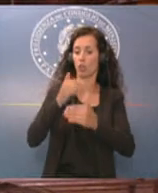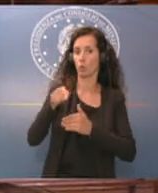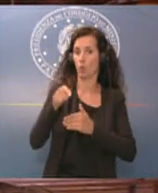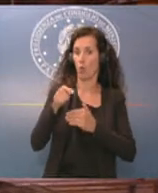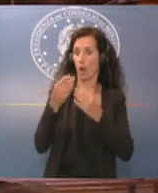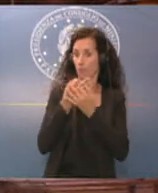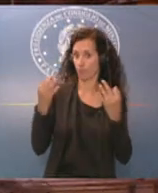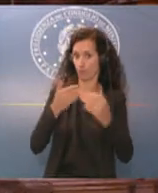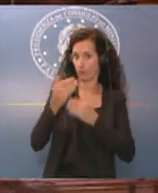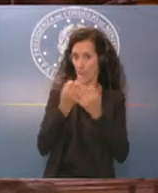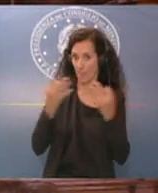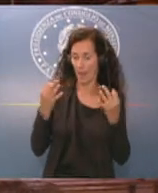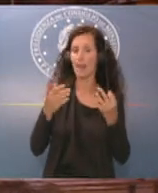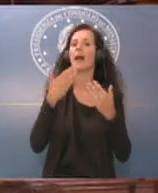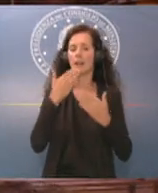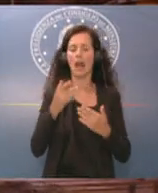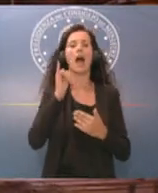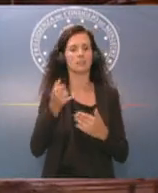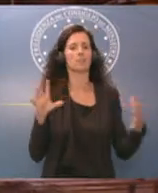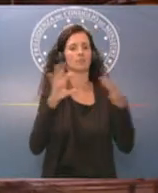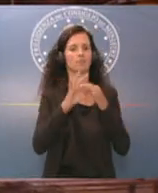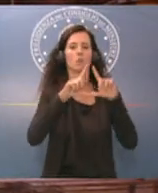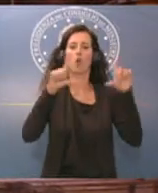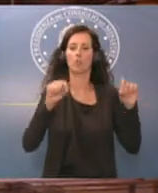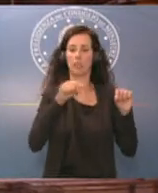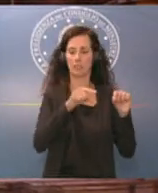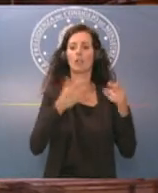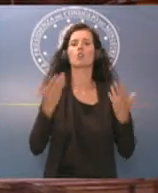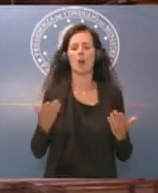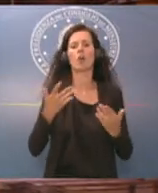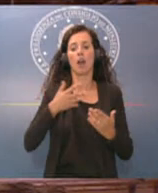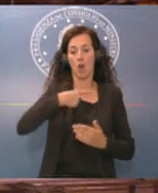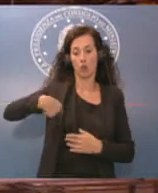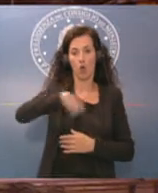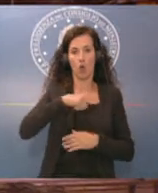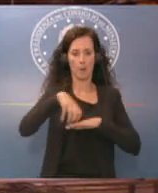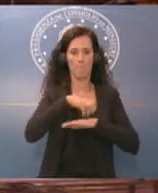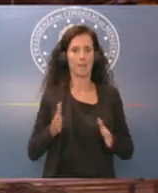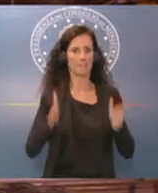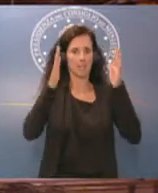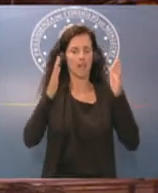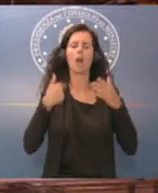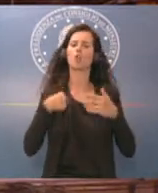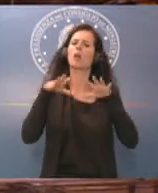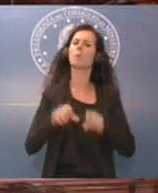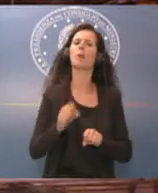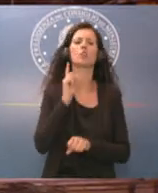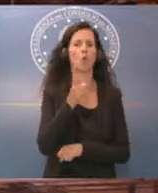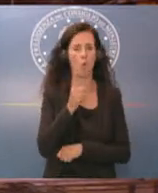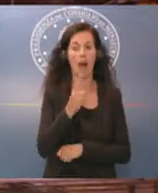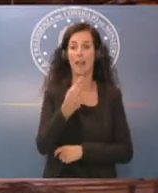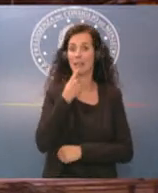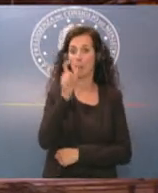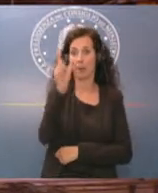sono dei rinnovi. Dunque, come Ministero, noi ci impegneremo a far sì che le persone che hanno già